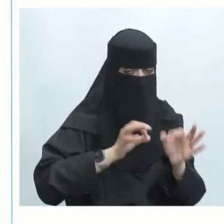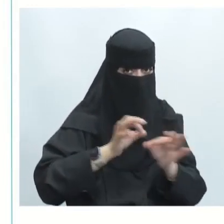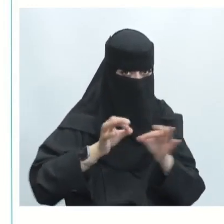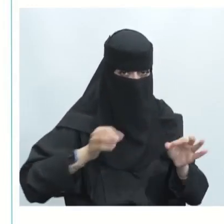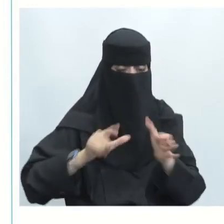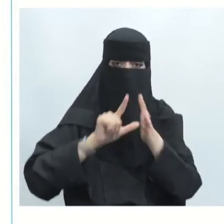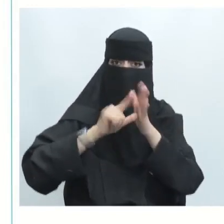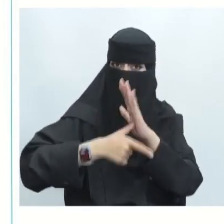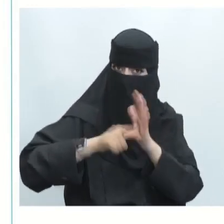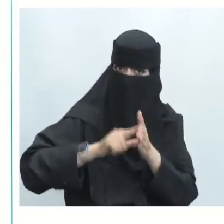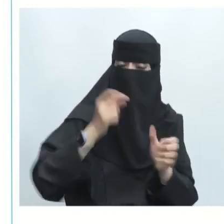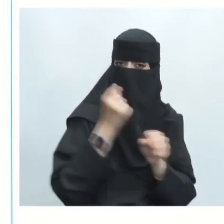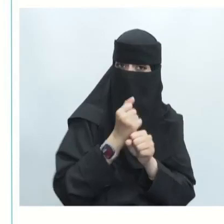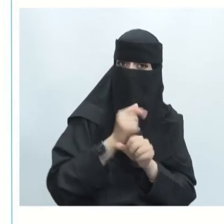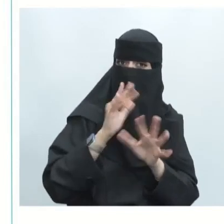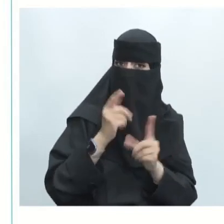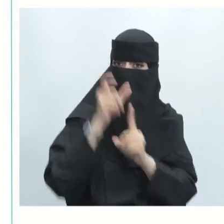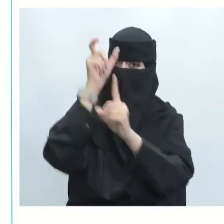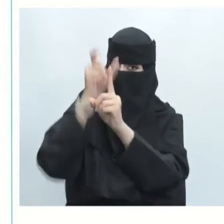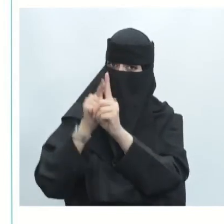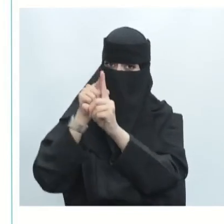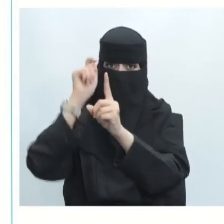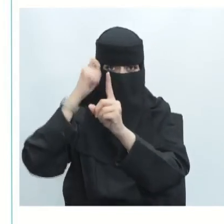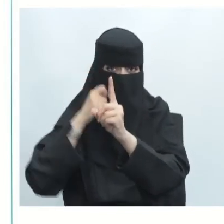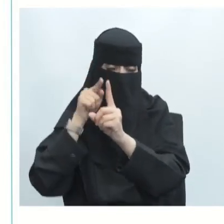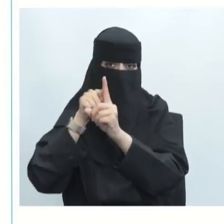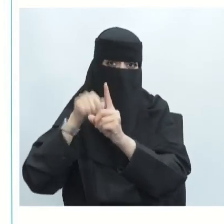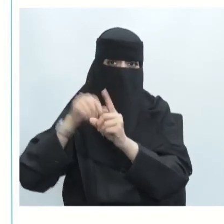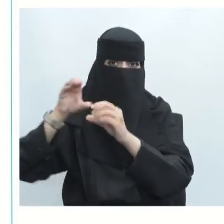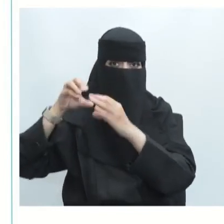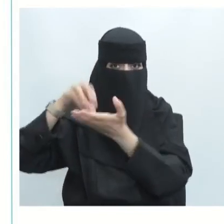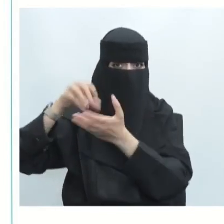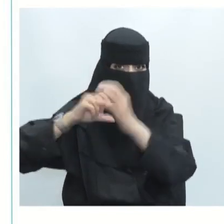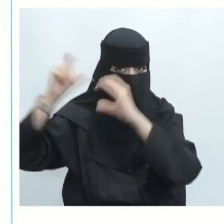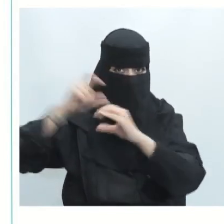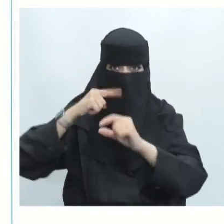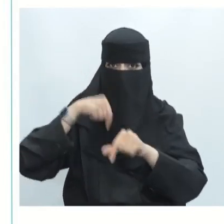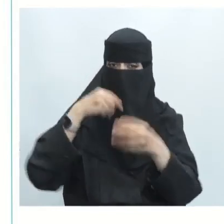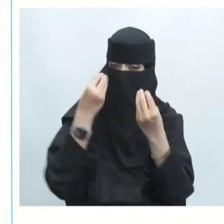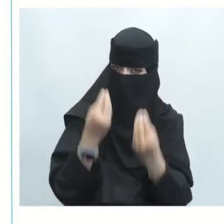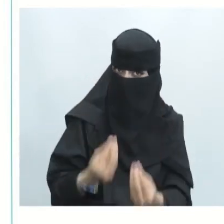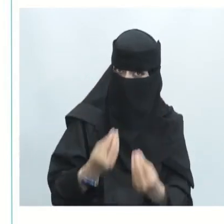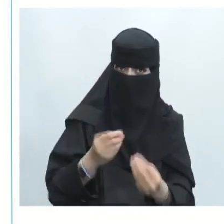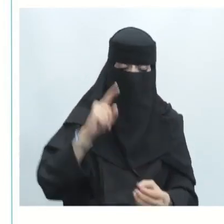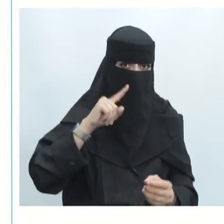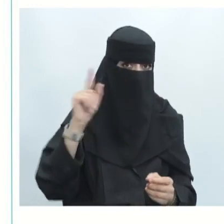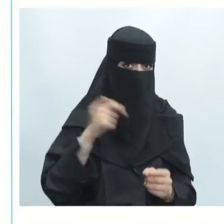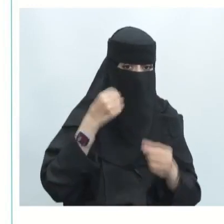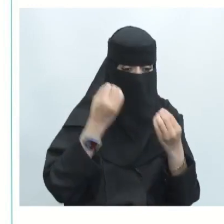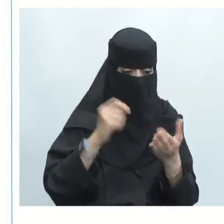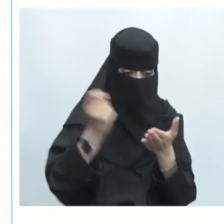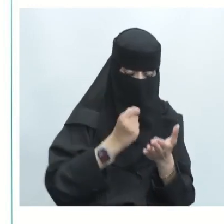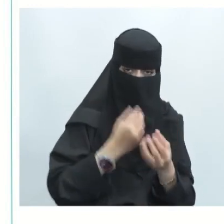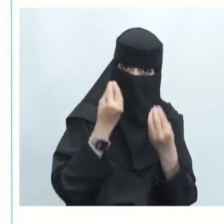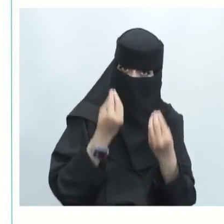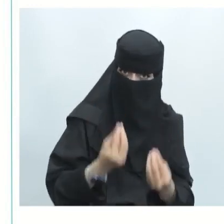عمل وبحسب موظفه المصرف من الضروري انلا يتسرع ايضا الخطه استراتيجيه يجب لا تتسرع ونتخذ